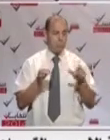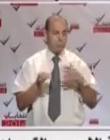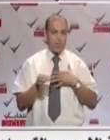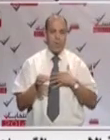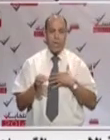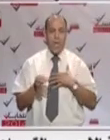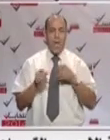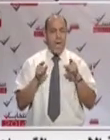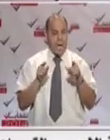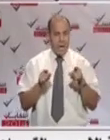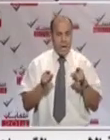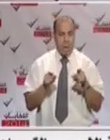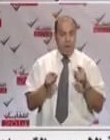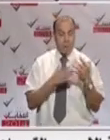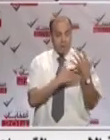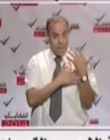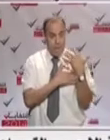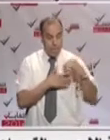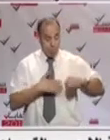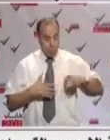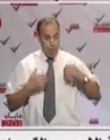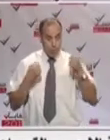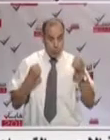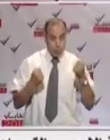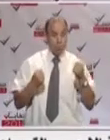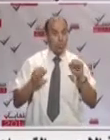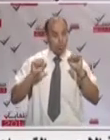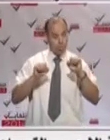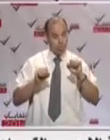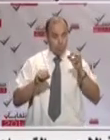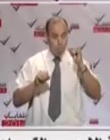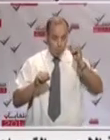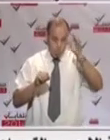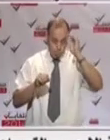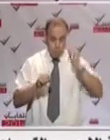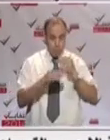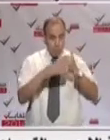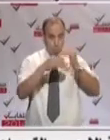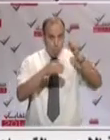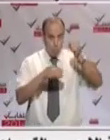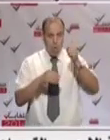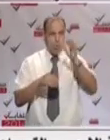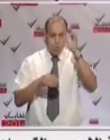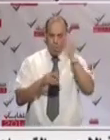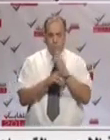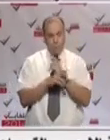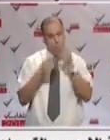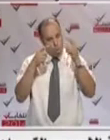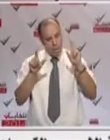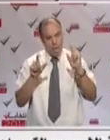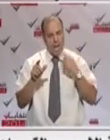حتى تكون هذه الطاقات الشابه القوه التي تبدي تونس تونس الرفاه والحريه